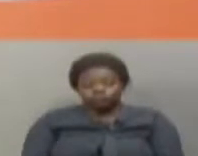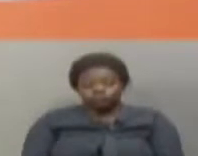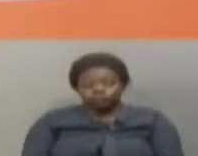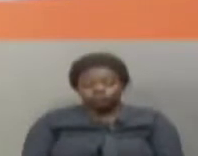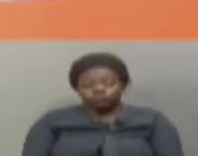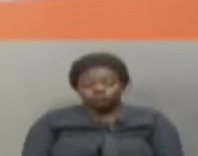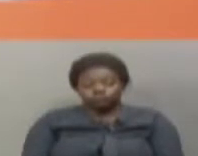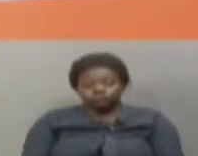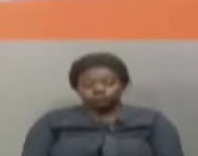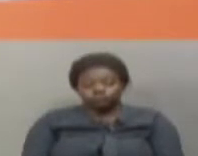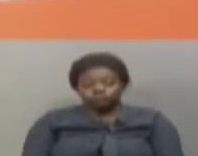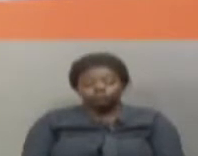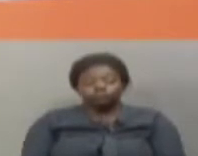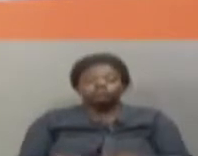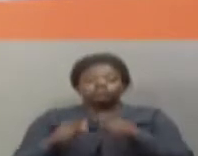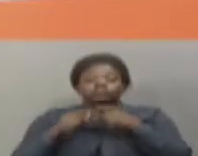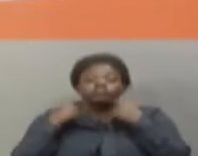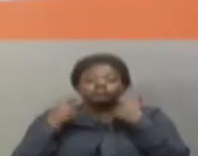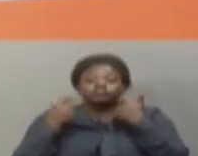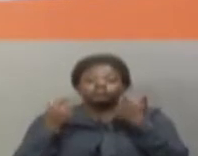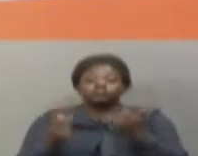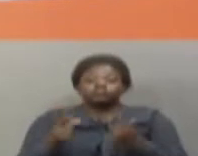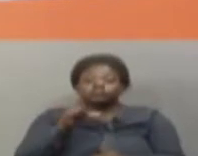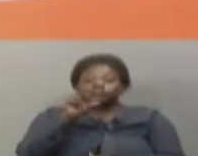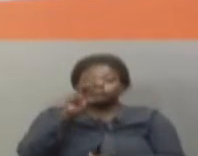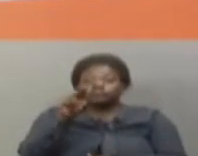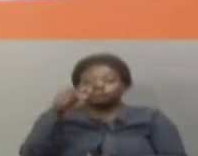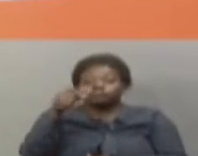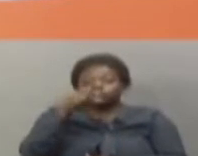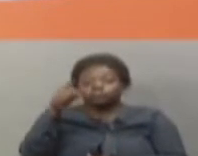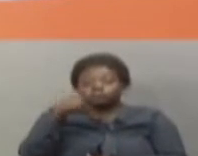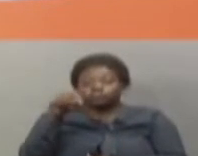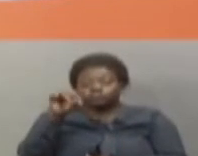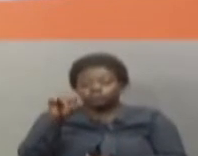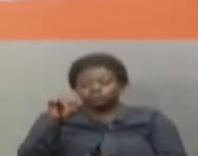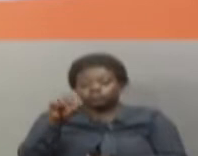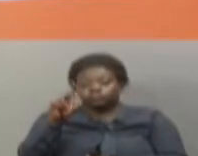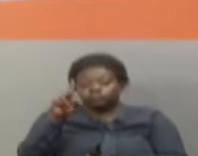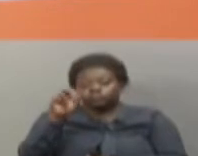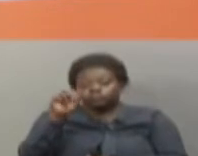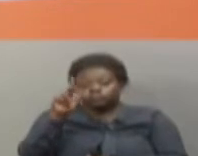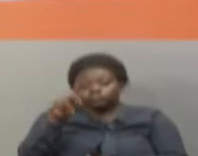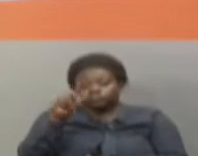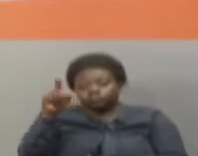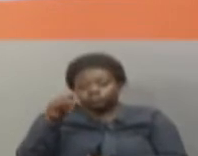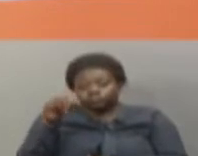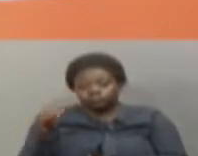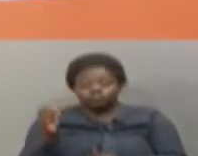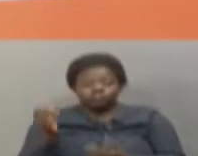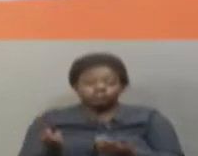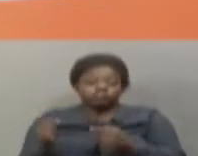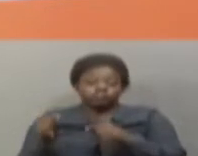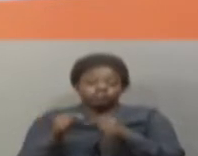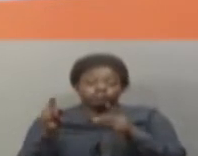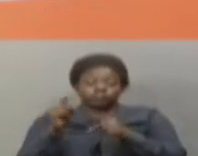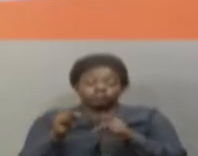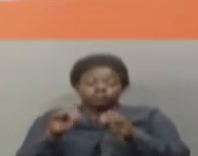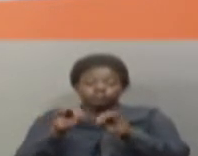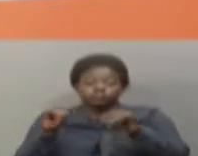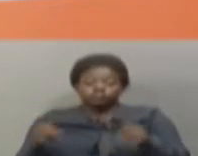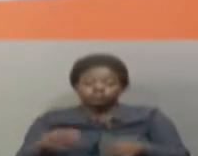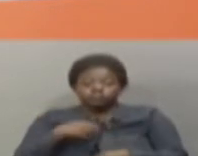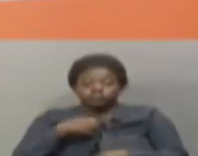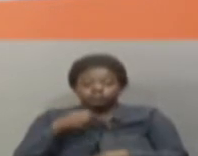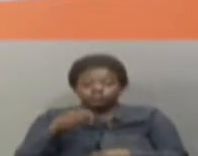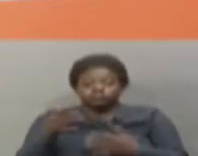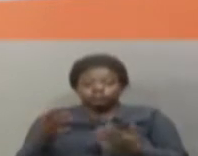Ye omusumba w'essaza ly'e Lugazi Christopher Kakooza avumiridde abantu abafubye nnyo okwegagawaza nga